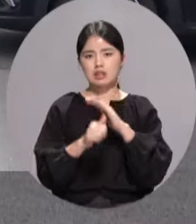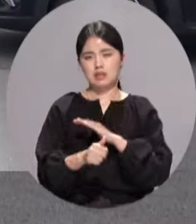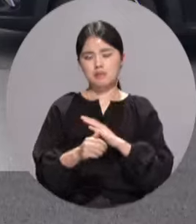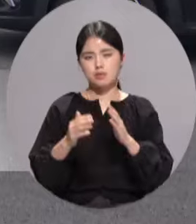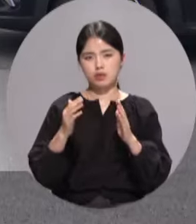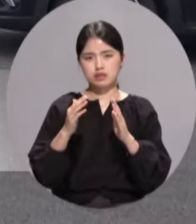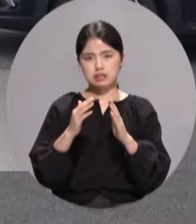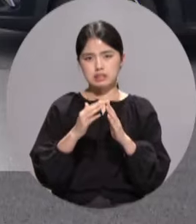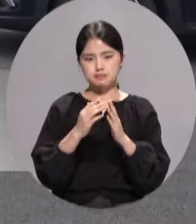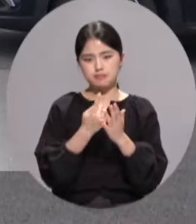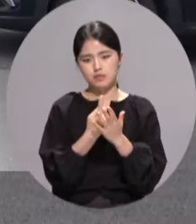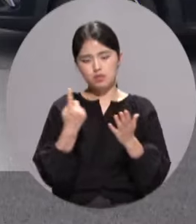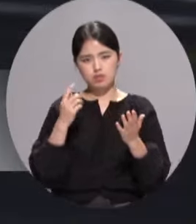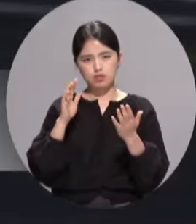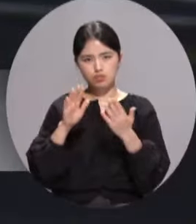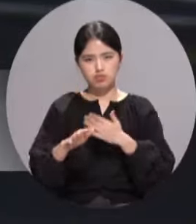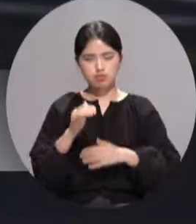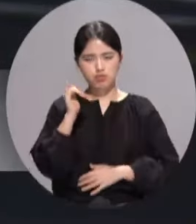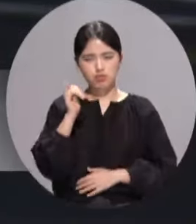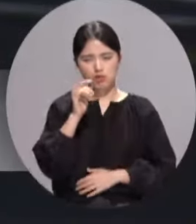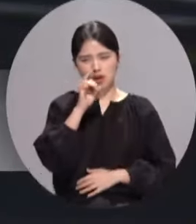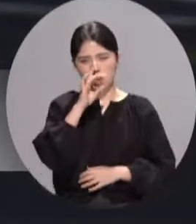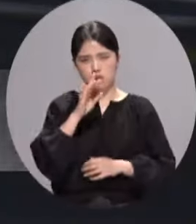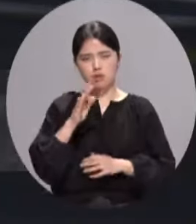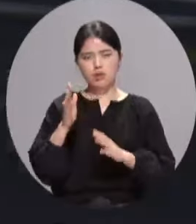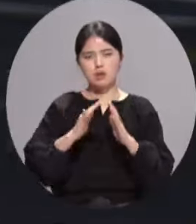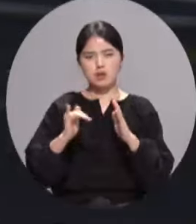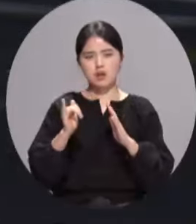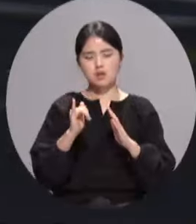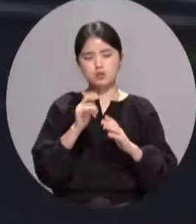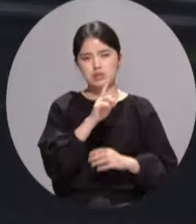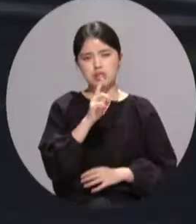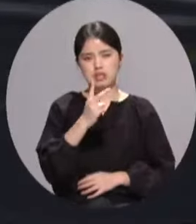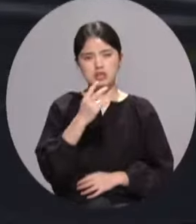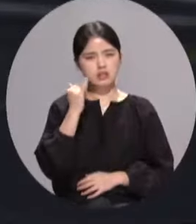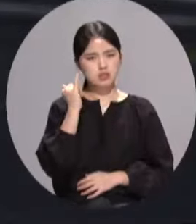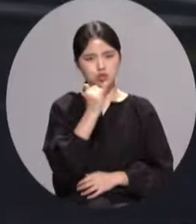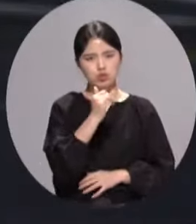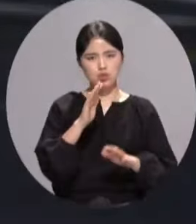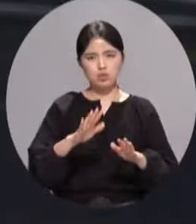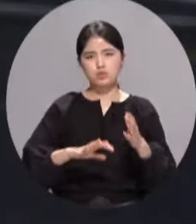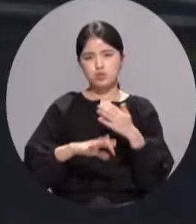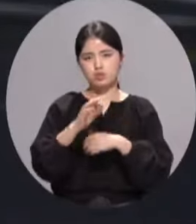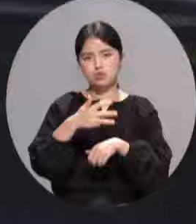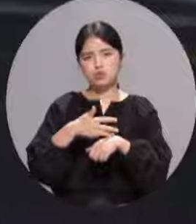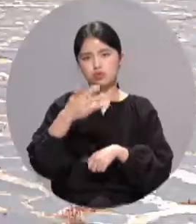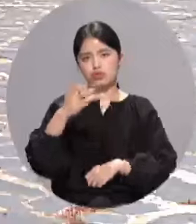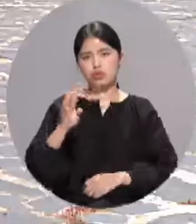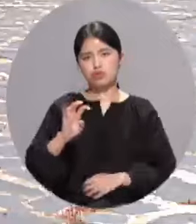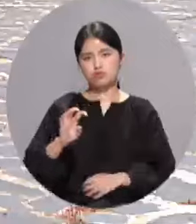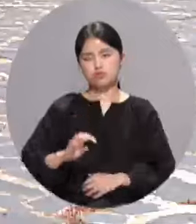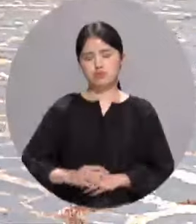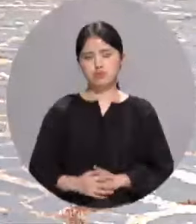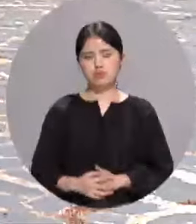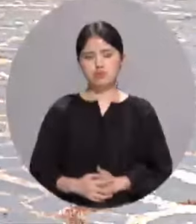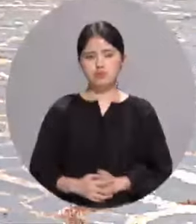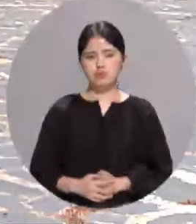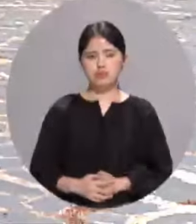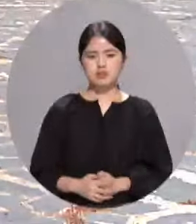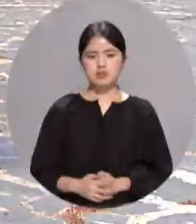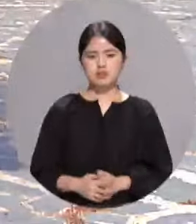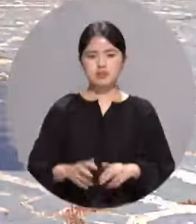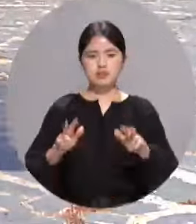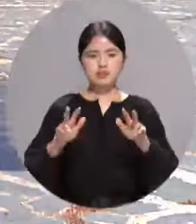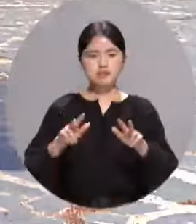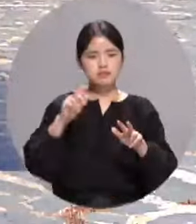나선 뒤 연락이 되지 않는다는 가족의 실종신고가 11 2에 접수된 건 오늘 오전 8시 4분쯤 지금